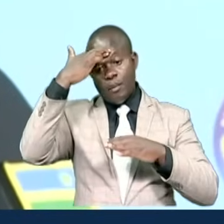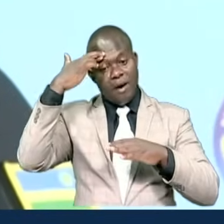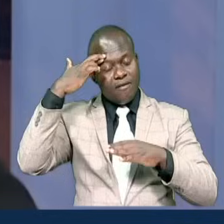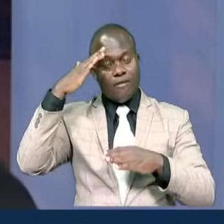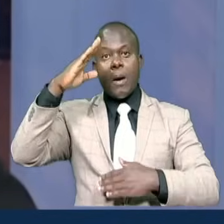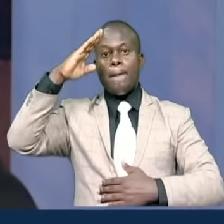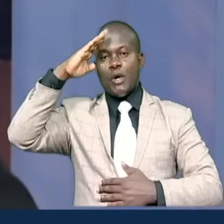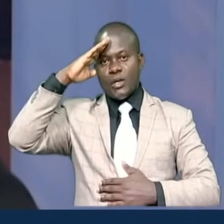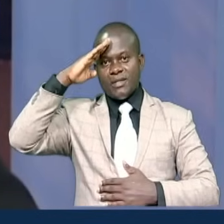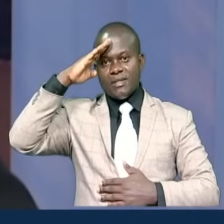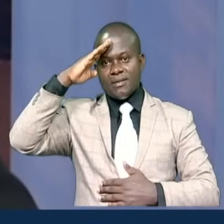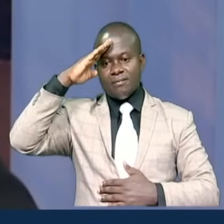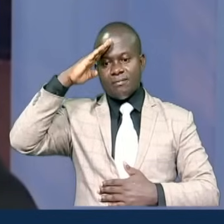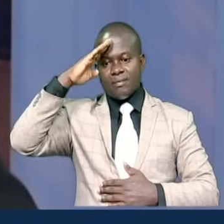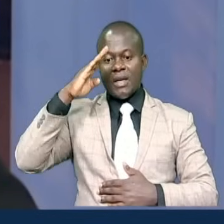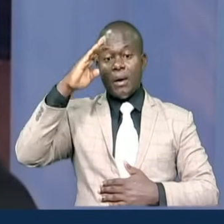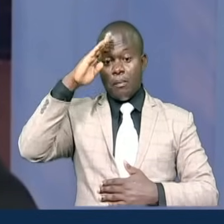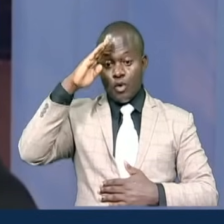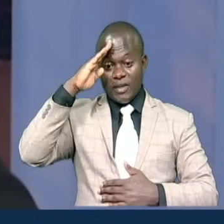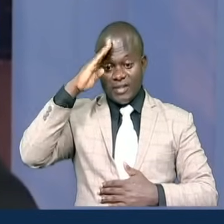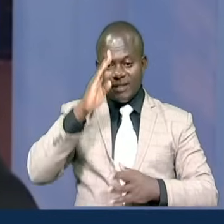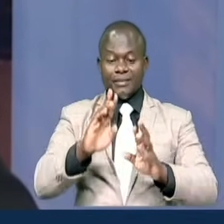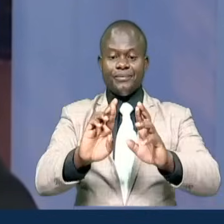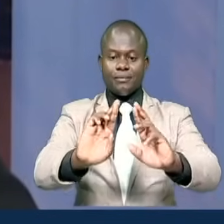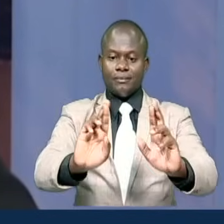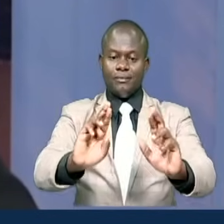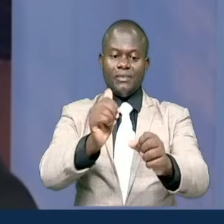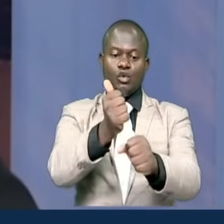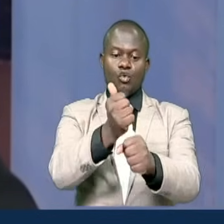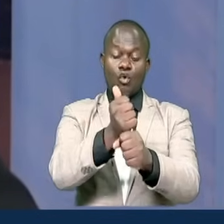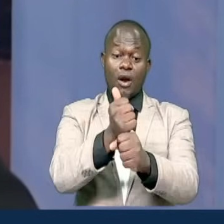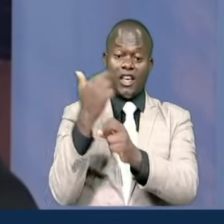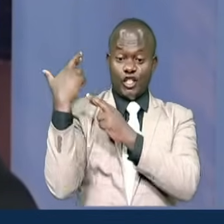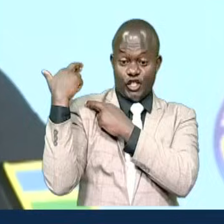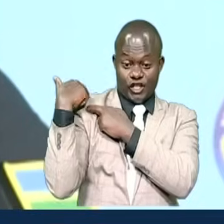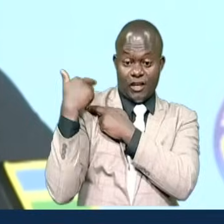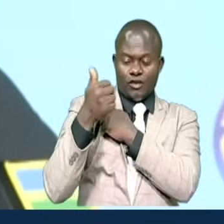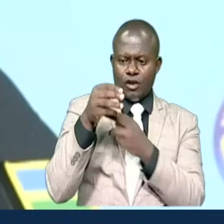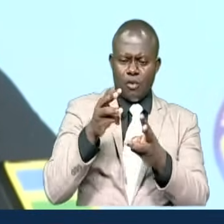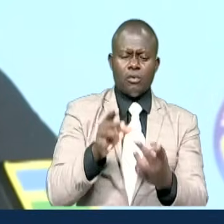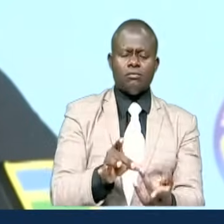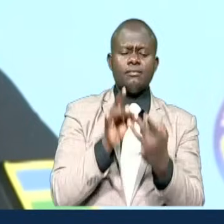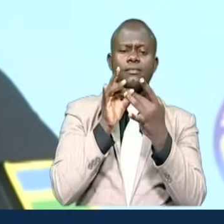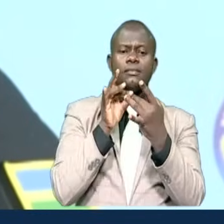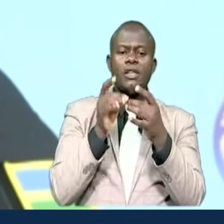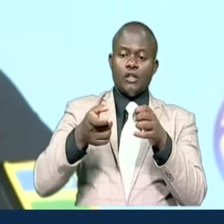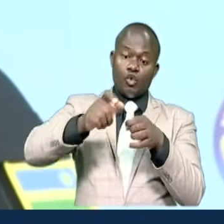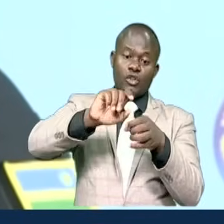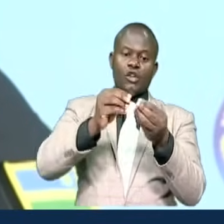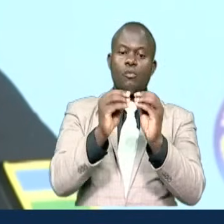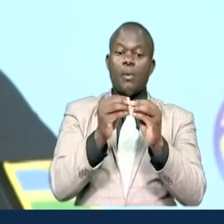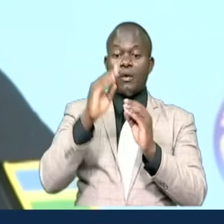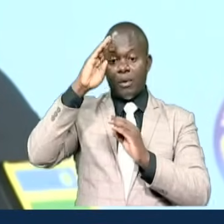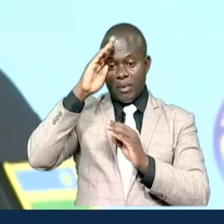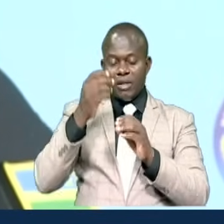polisi yateguye gukora akazi kayo mu buryo bw'umwihariko, tukongera umubare wa polisi,